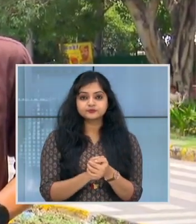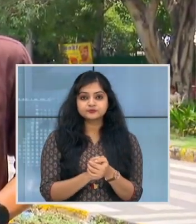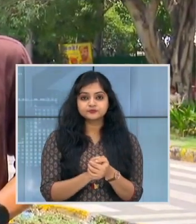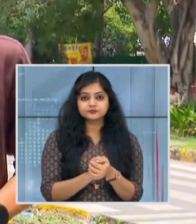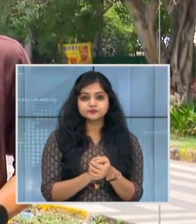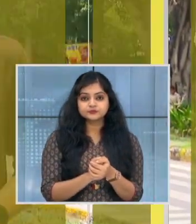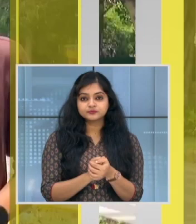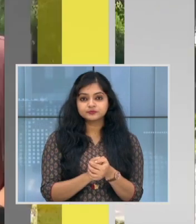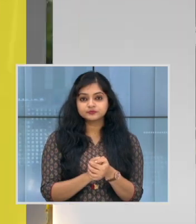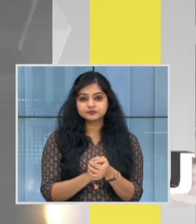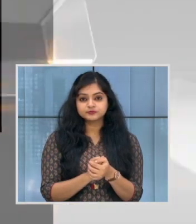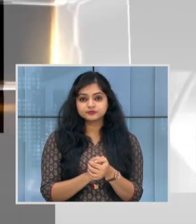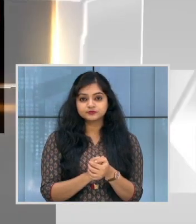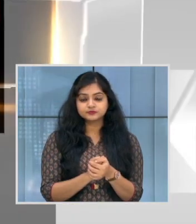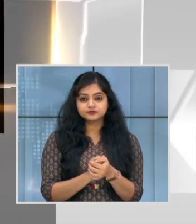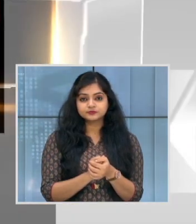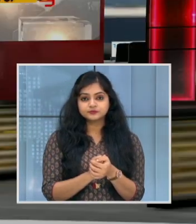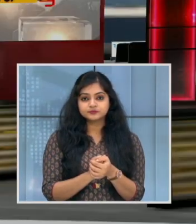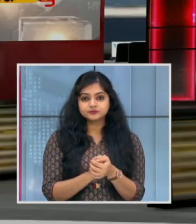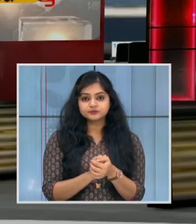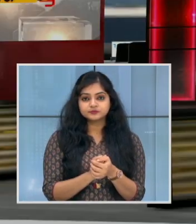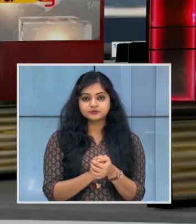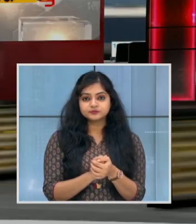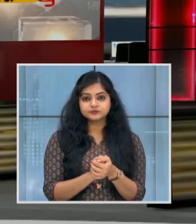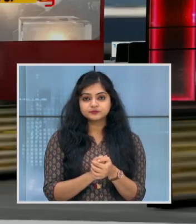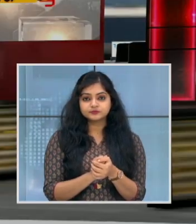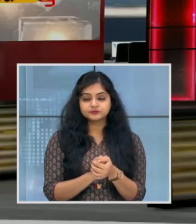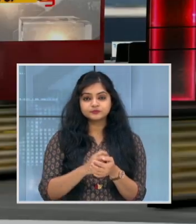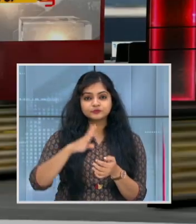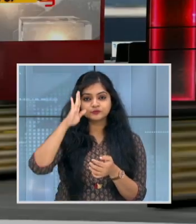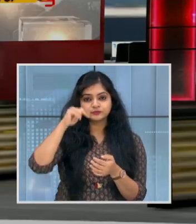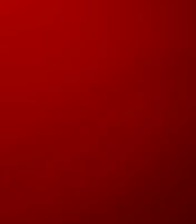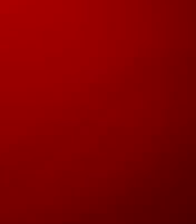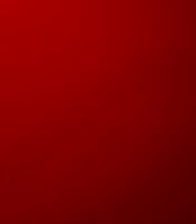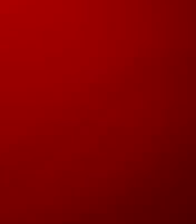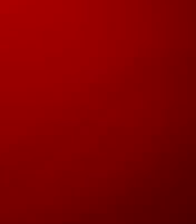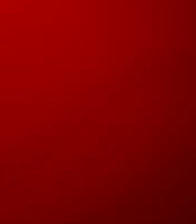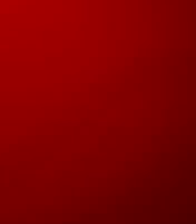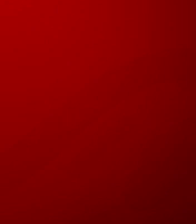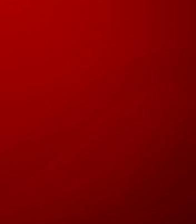24 റൗണ്ട് പൂർത്തിയാവുന്നു.